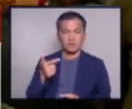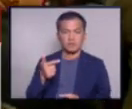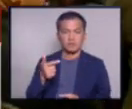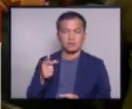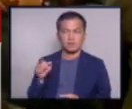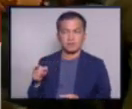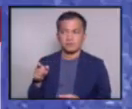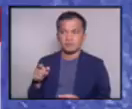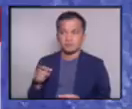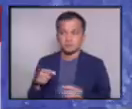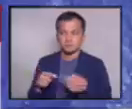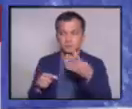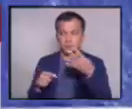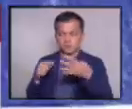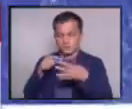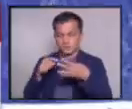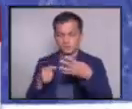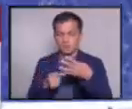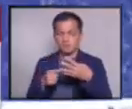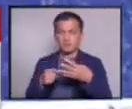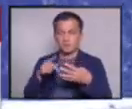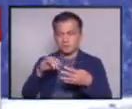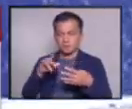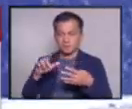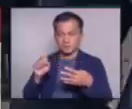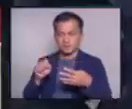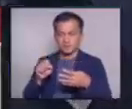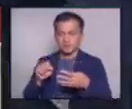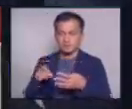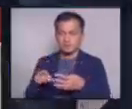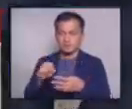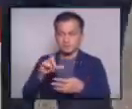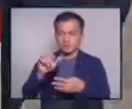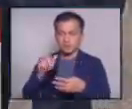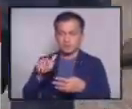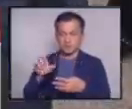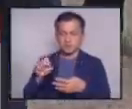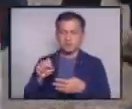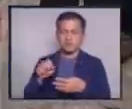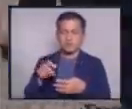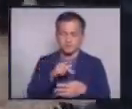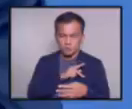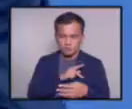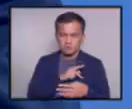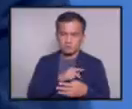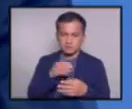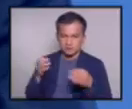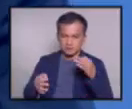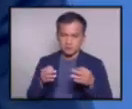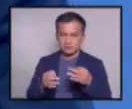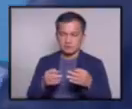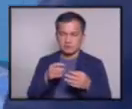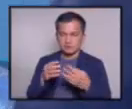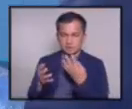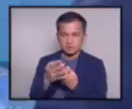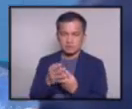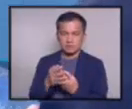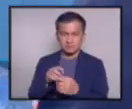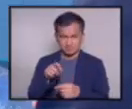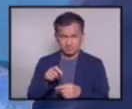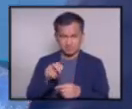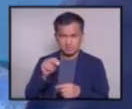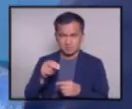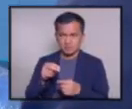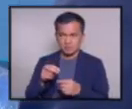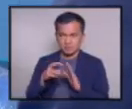sa four pillars ng criminal justice system. Iskalawag sa police, sa prosecutor, judges, at saka jails. But do you really need a law for that? Hindi ba? It